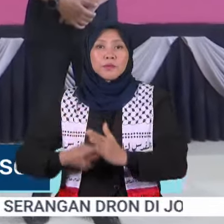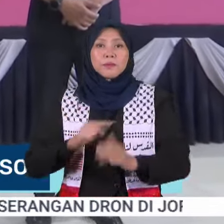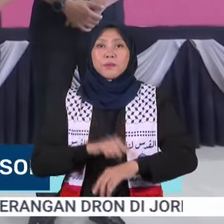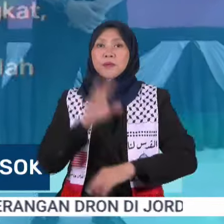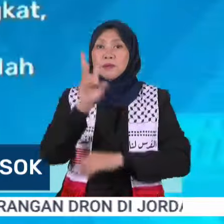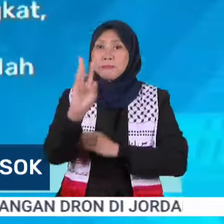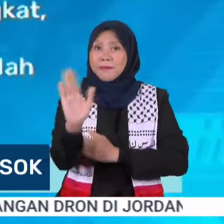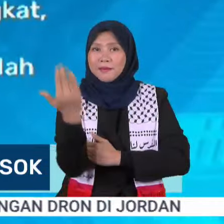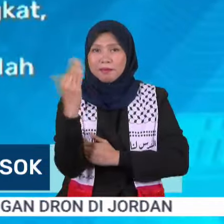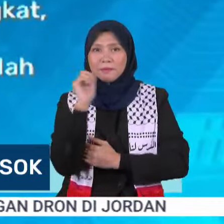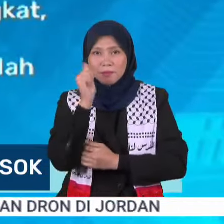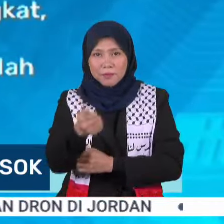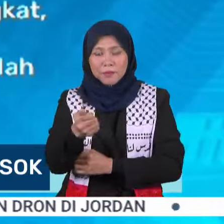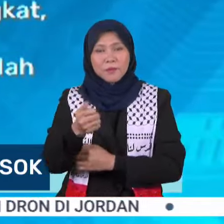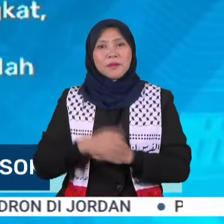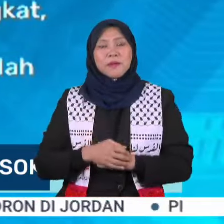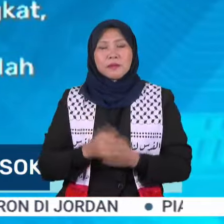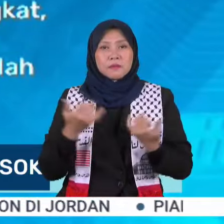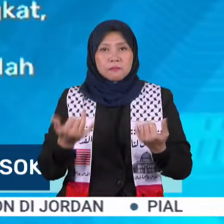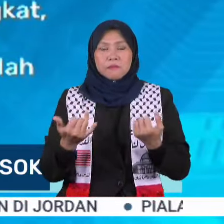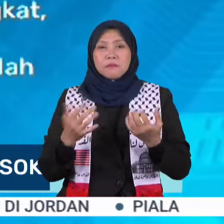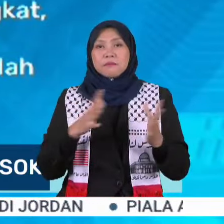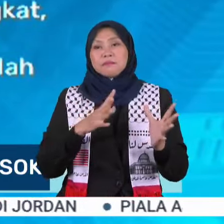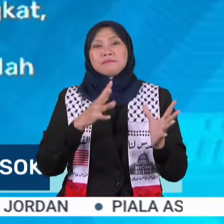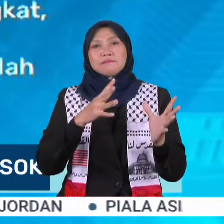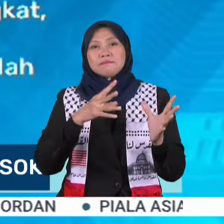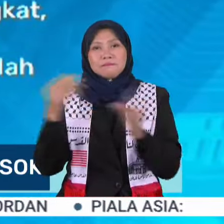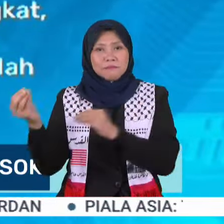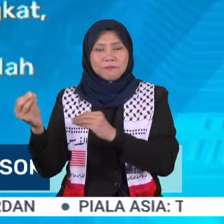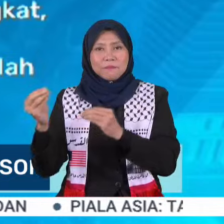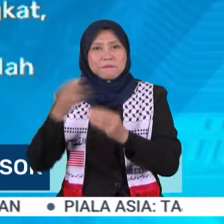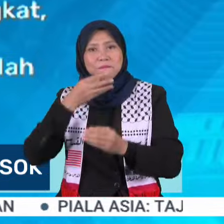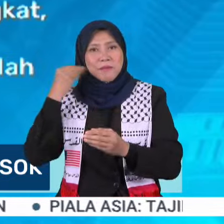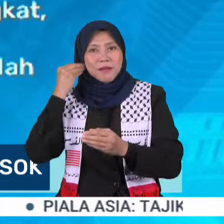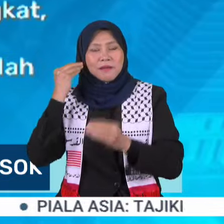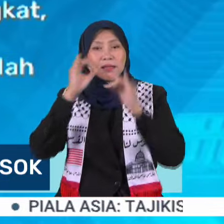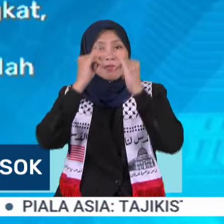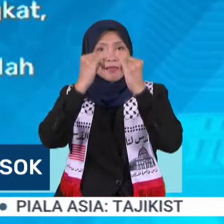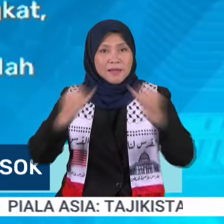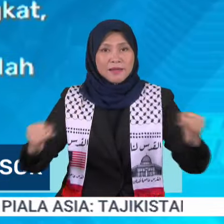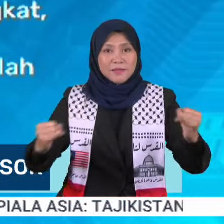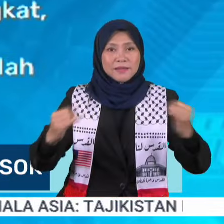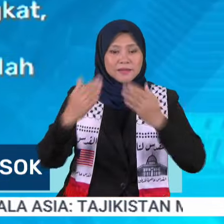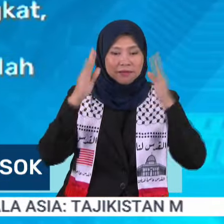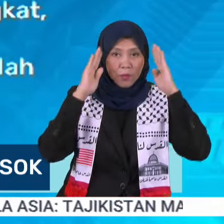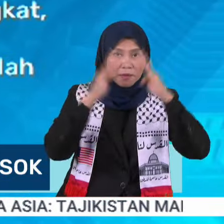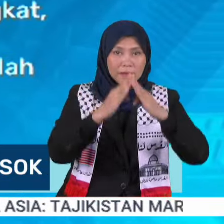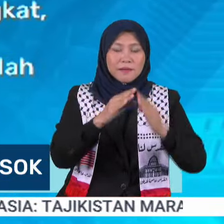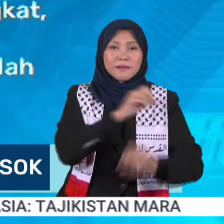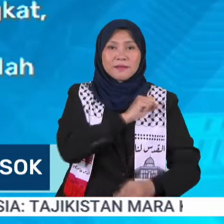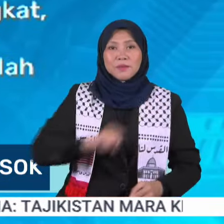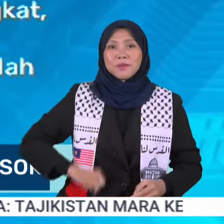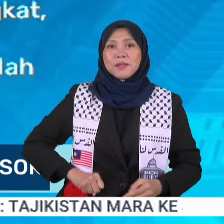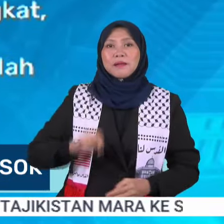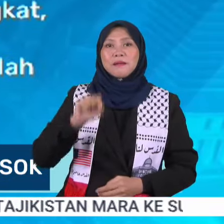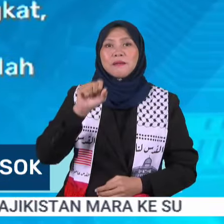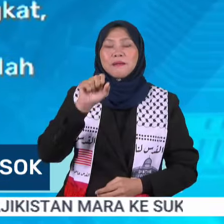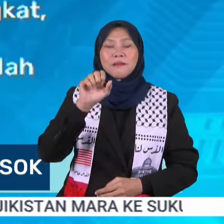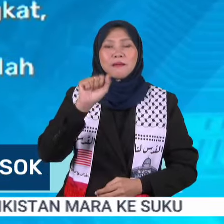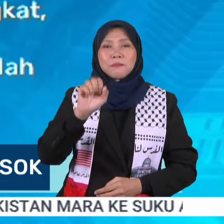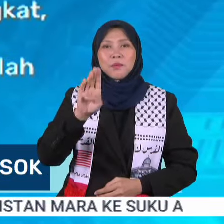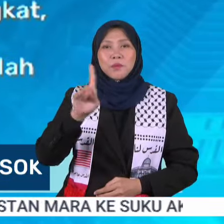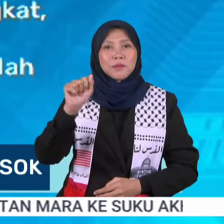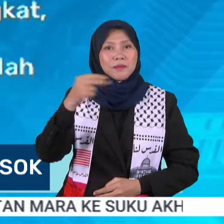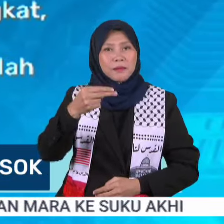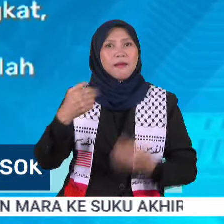esok. Ia bagi memberi laluan istiadat keberangkatan balik yang di-Pertuan Agong ke-16 Al-Sultan Abdullah Riayatuddin Al-Mustafa Billah